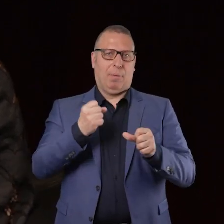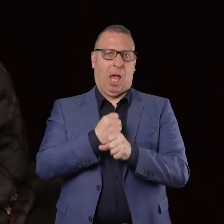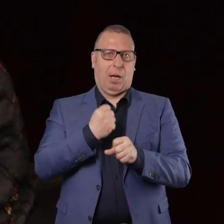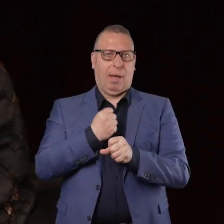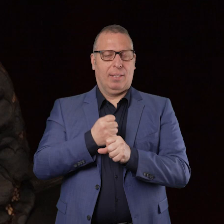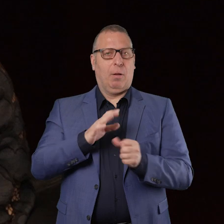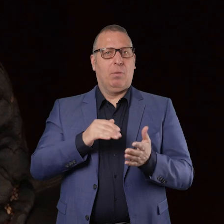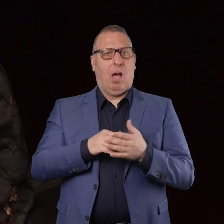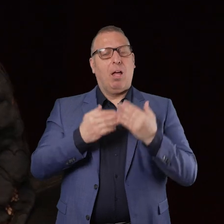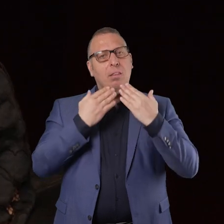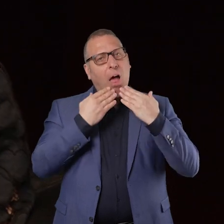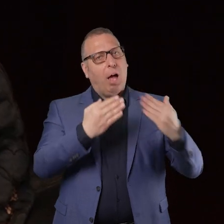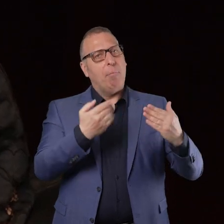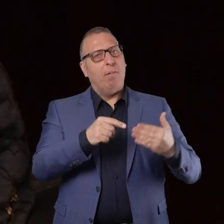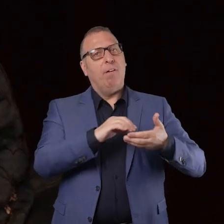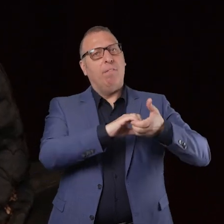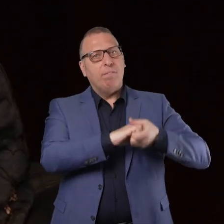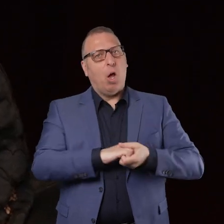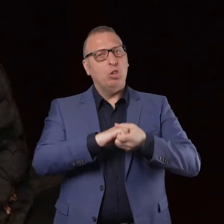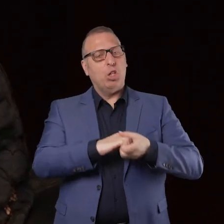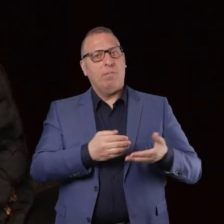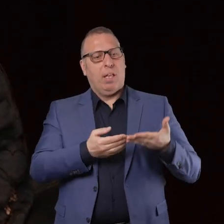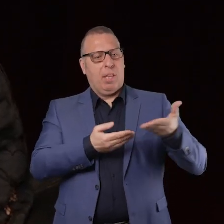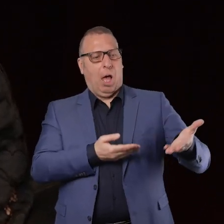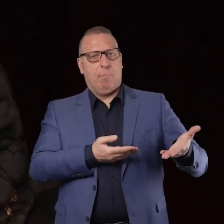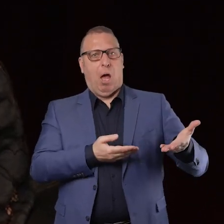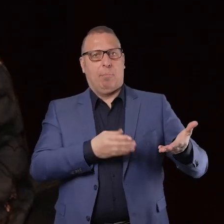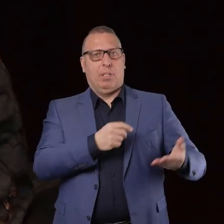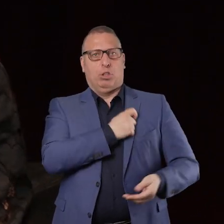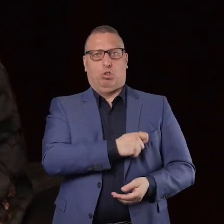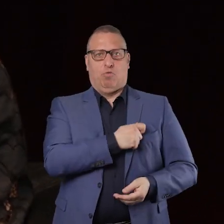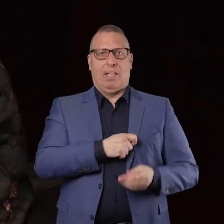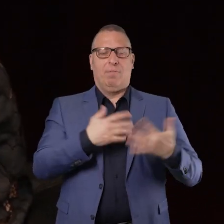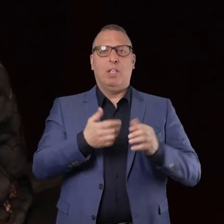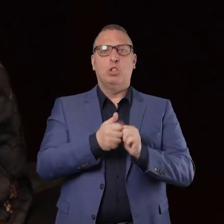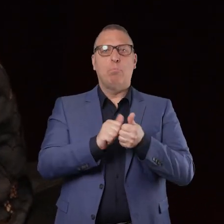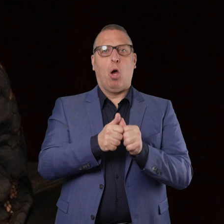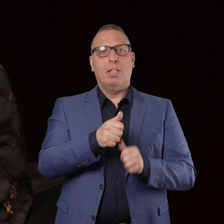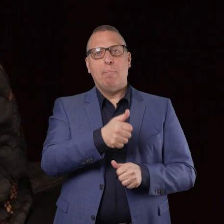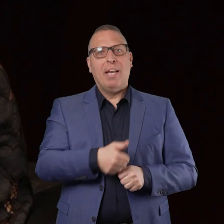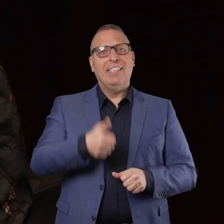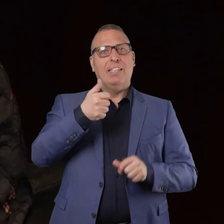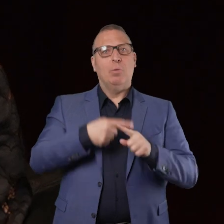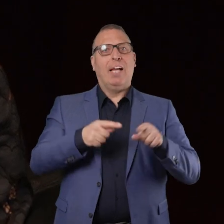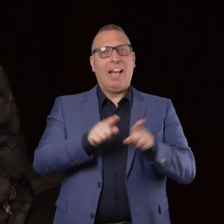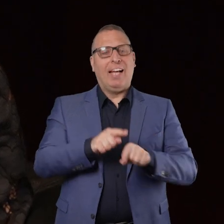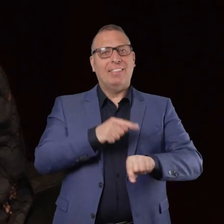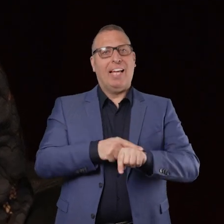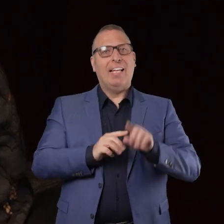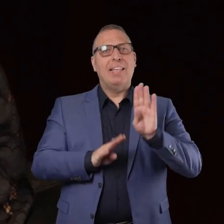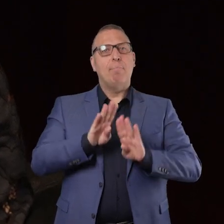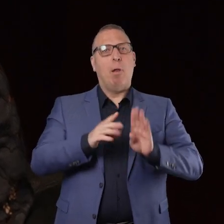Und da bin ich eben auch sehr dankbar um die freundschaftliche Nachbarschaft zur Schweiz. Weil, wenn man dann als Sportministerin und